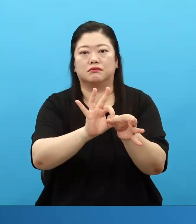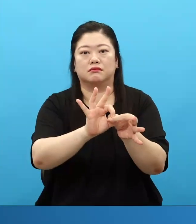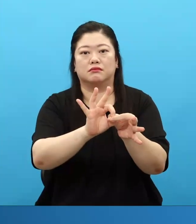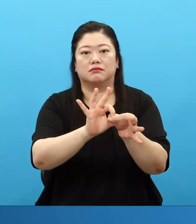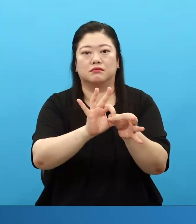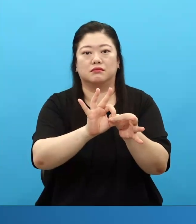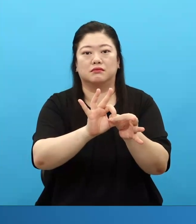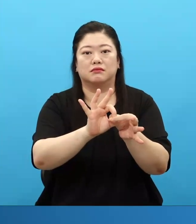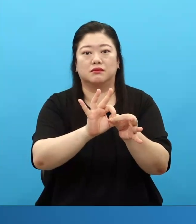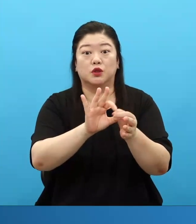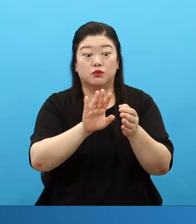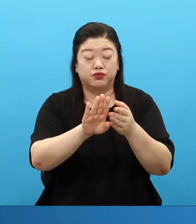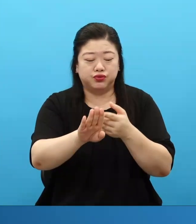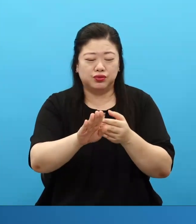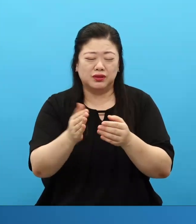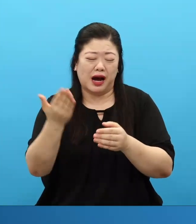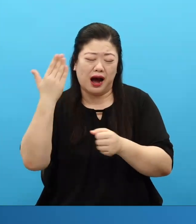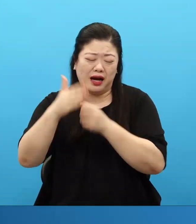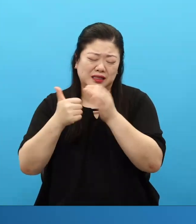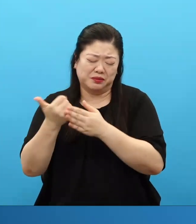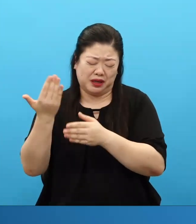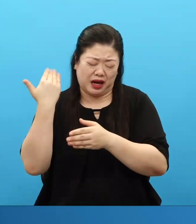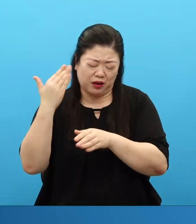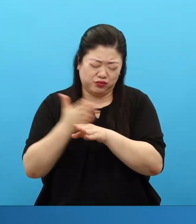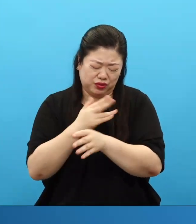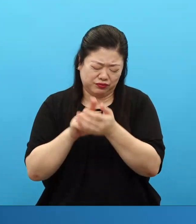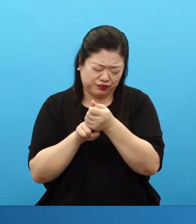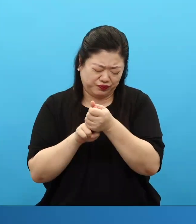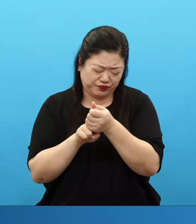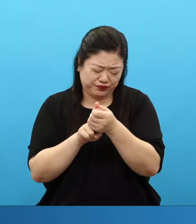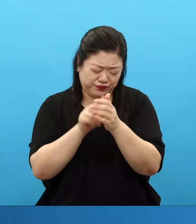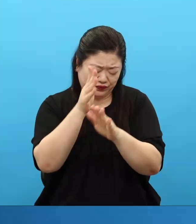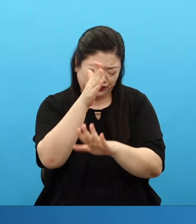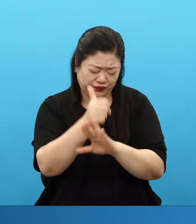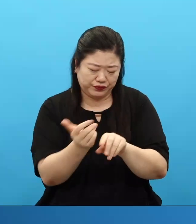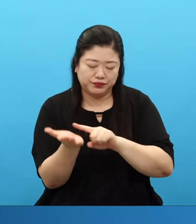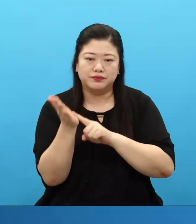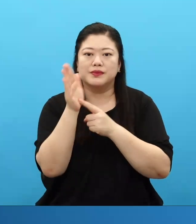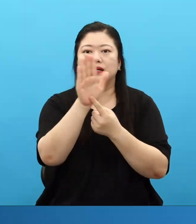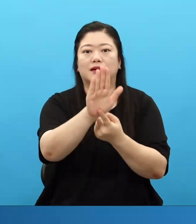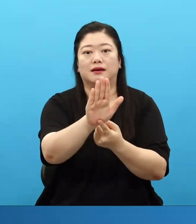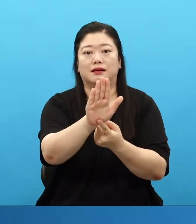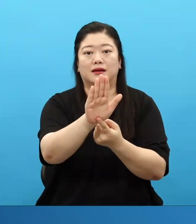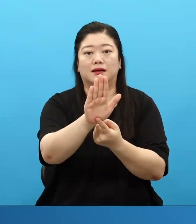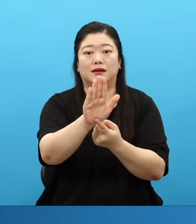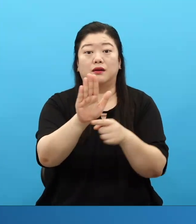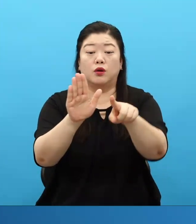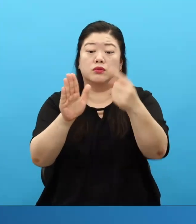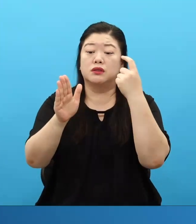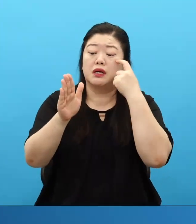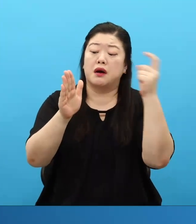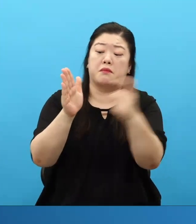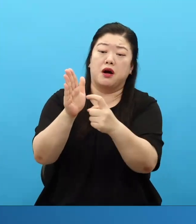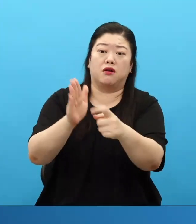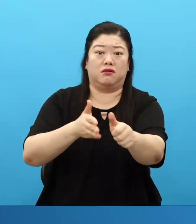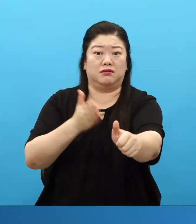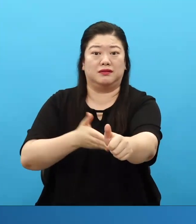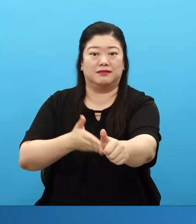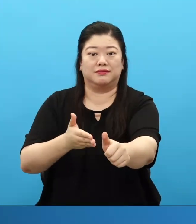것을 주신다고 And it's 그래요. at this time that God gives you what was hidden from long ages. 찾아내셔야 돼요. Seek this out.